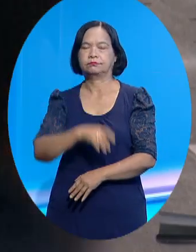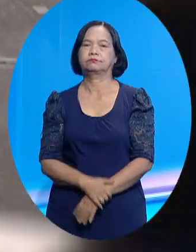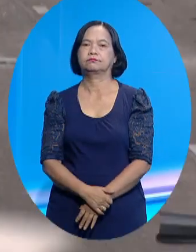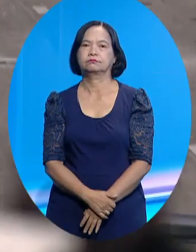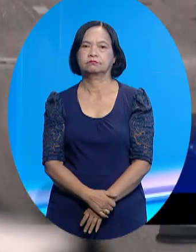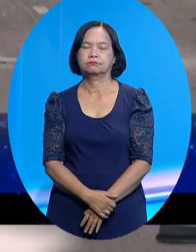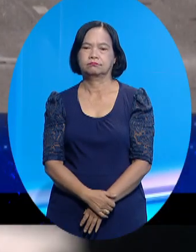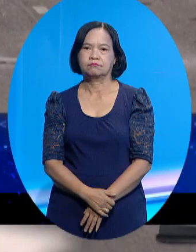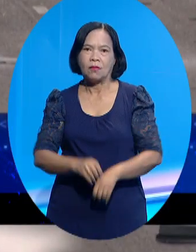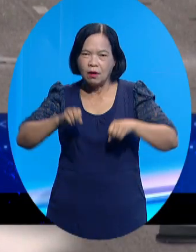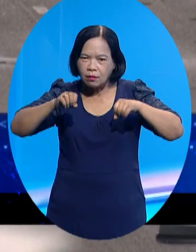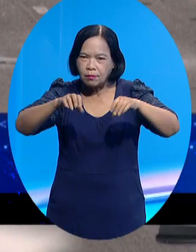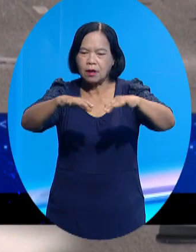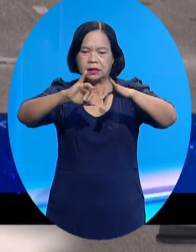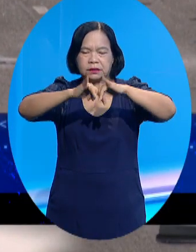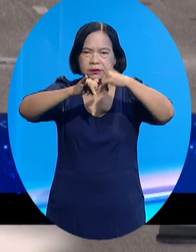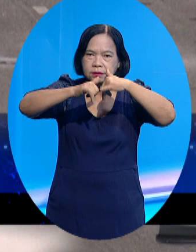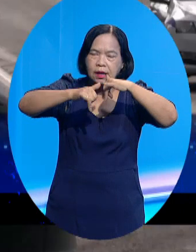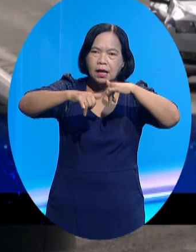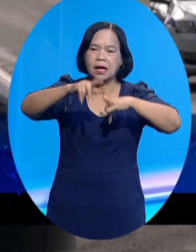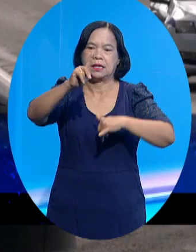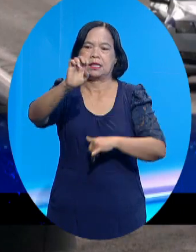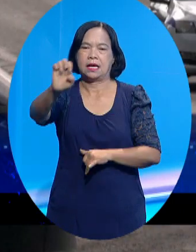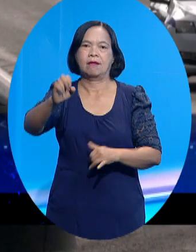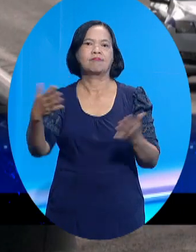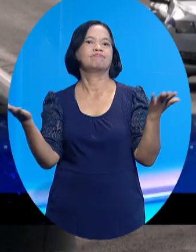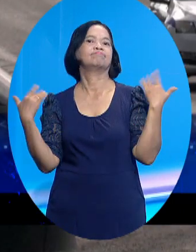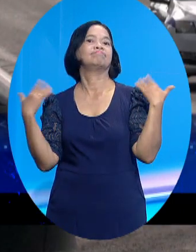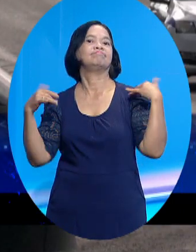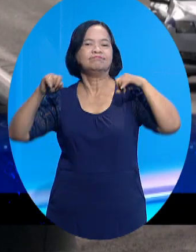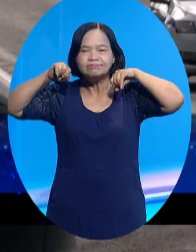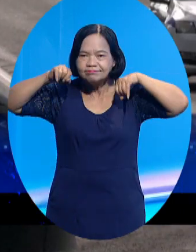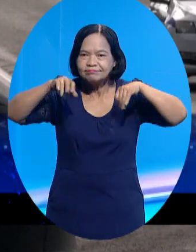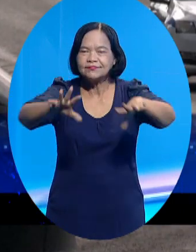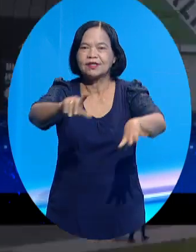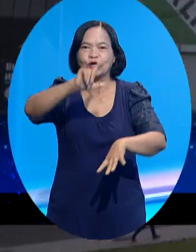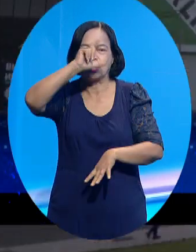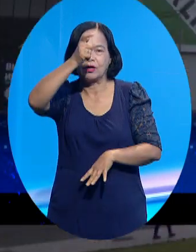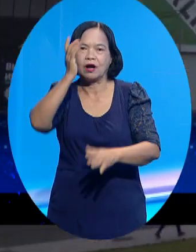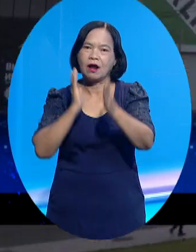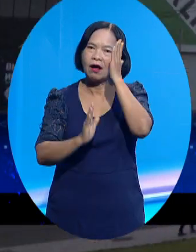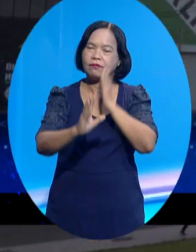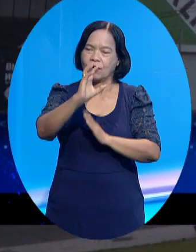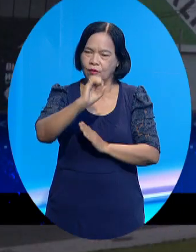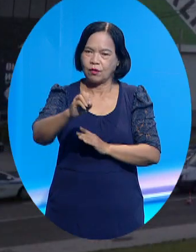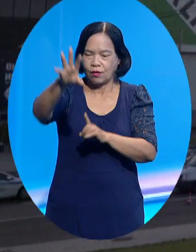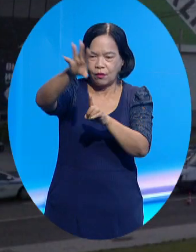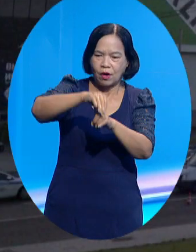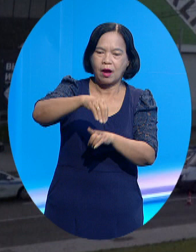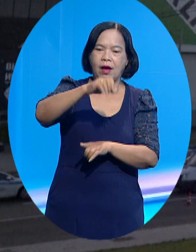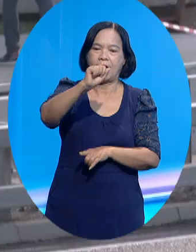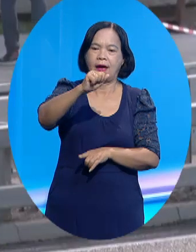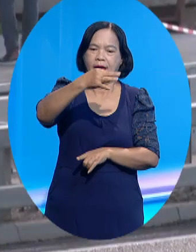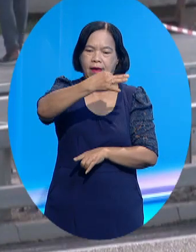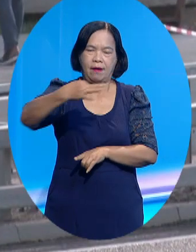các vụ tấn công xảy ra một ngày sau khi KF tuyên bố đáp trả các vụ tấn công của Nga tại thành phố Ota hãng tin afp